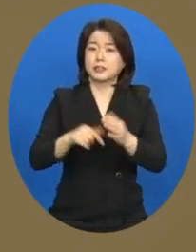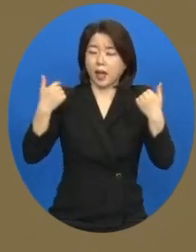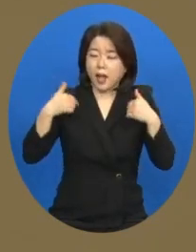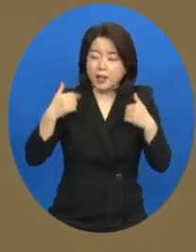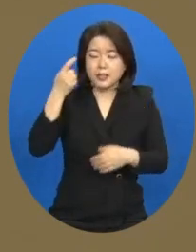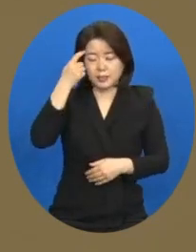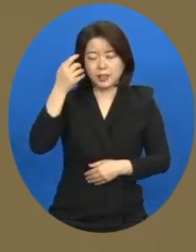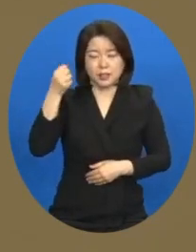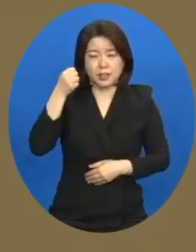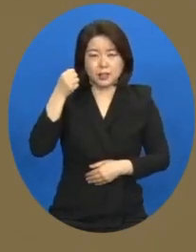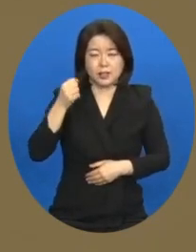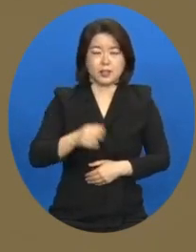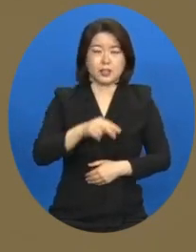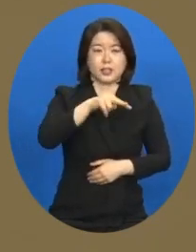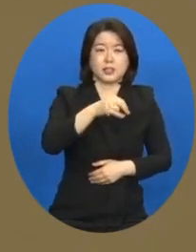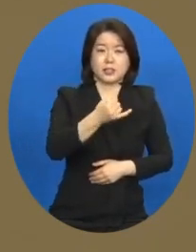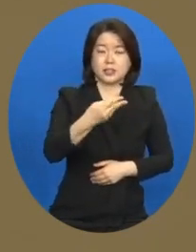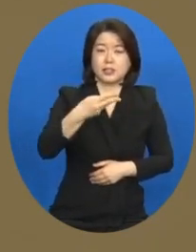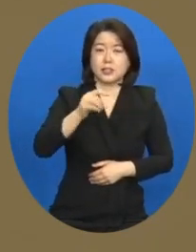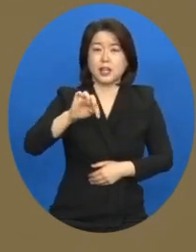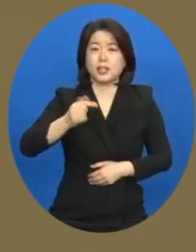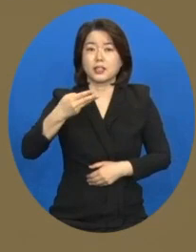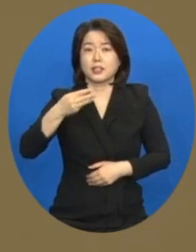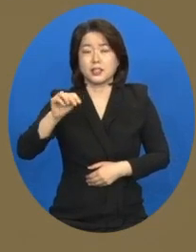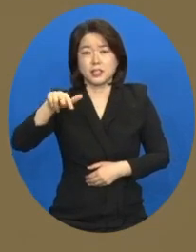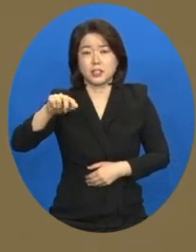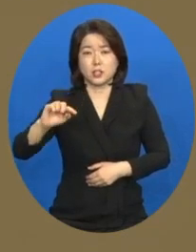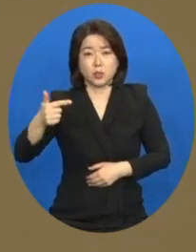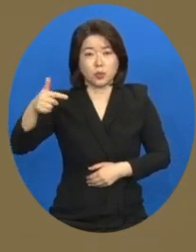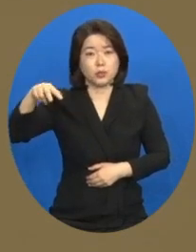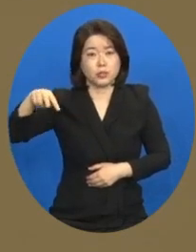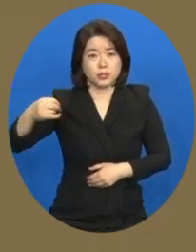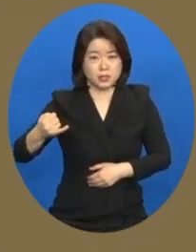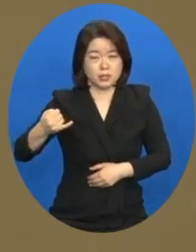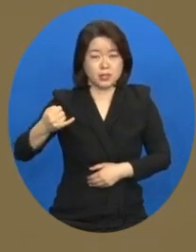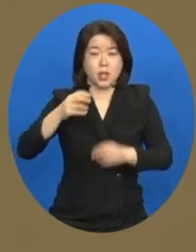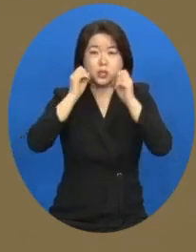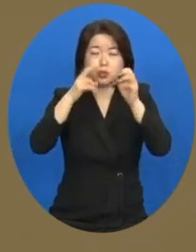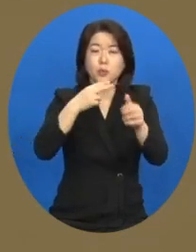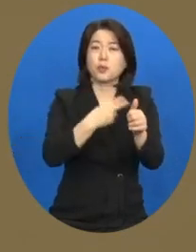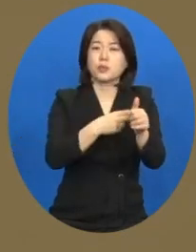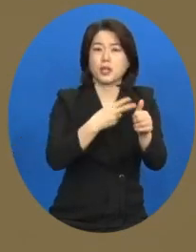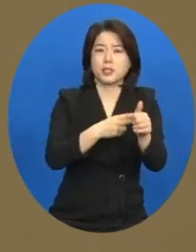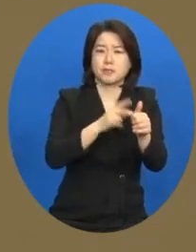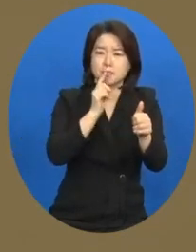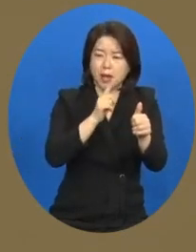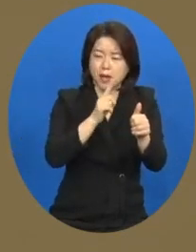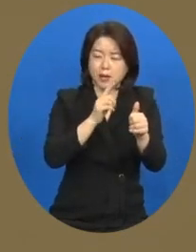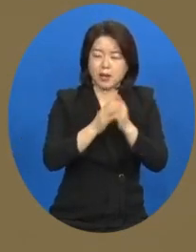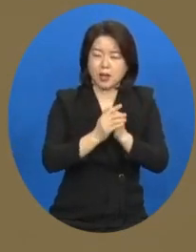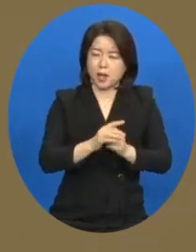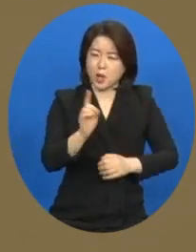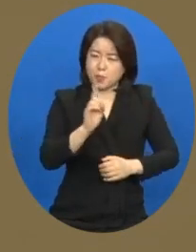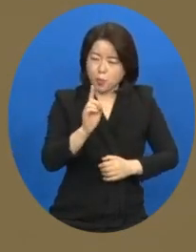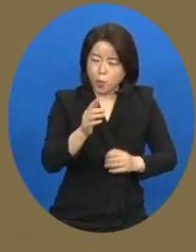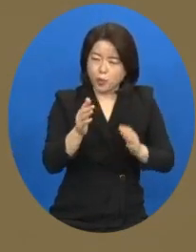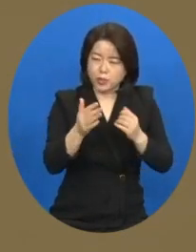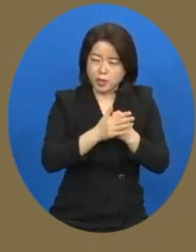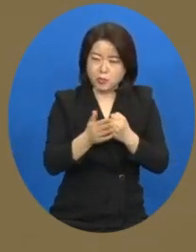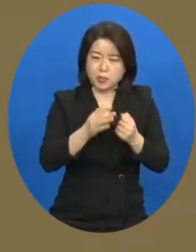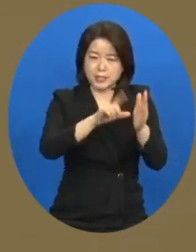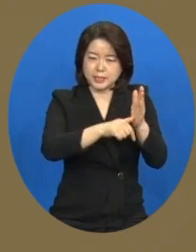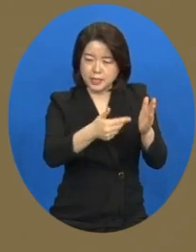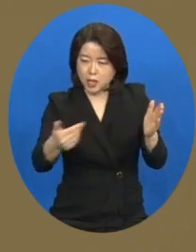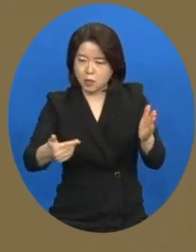생각해요. 스탠리 존스 선교사님의 말을. 그 무엇 때문에 모이면 시간이 지나가면 갈등이 생기고 다툼이